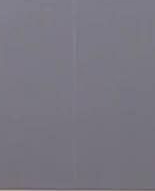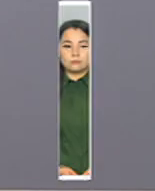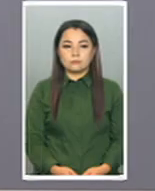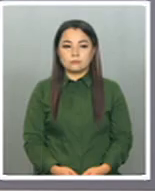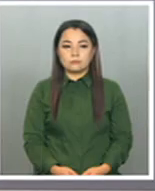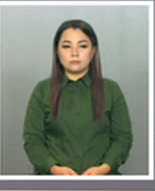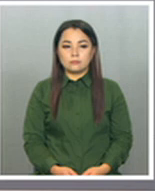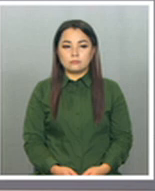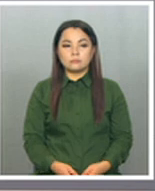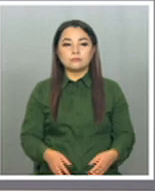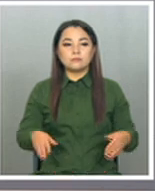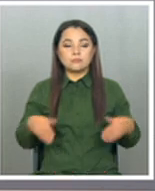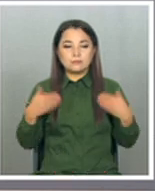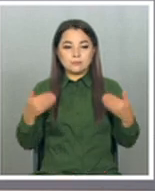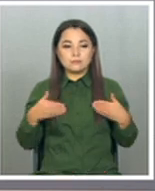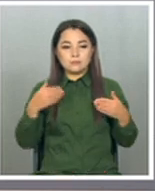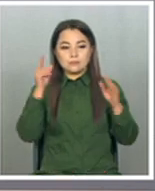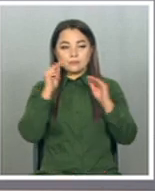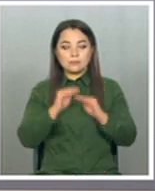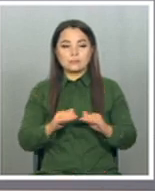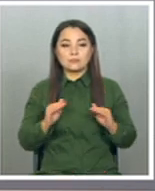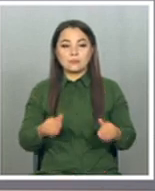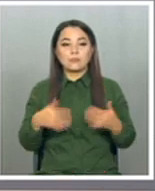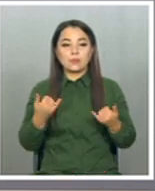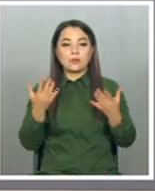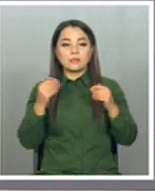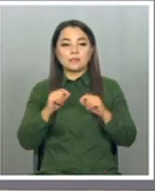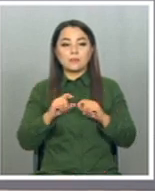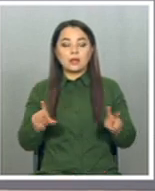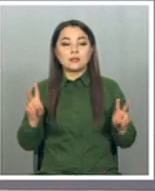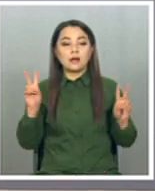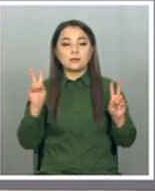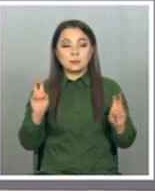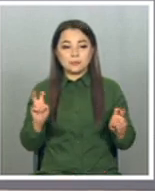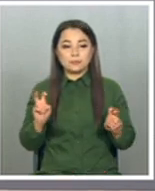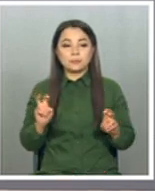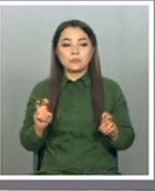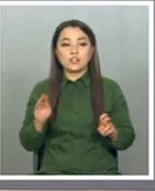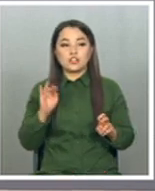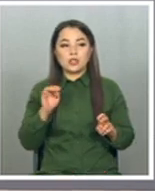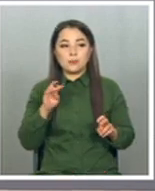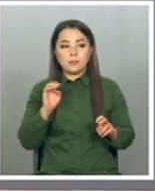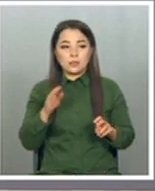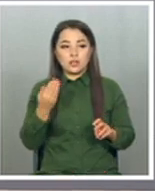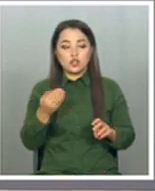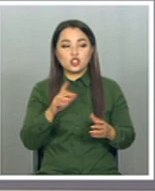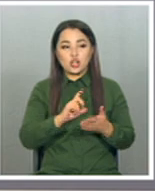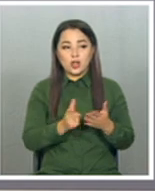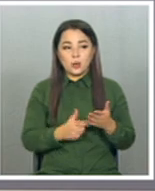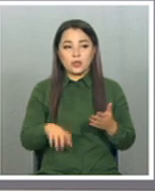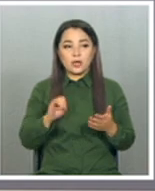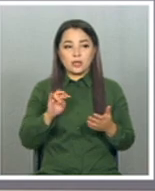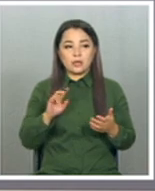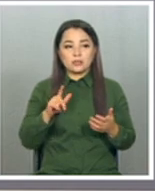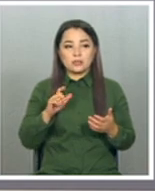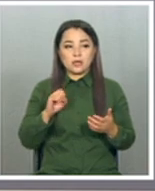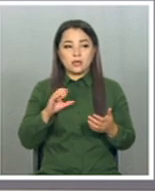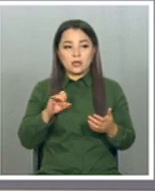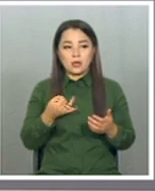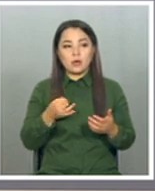Сәлеметсіздер ме, оқушылар? Бүгінгі сабағымыздың тақырыбы – Жиембет жыраудың еңсегей бойлы ер есім